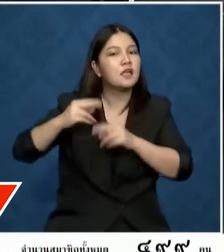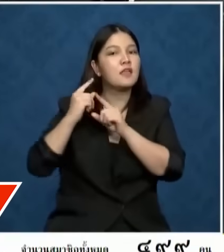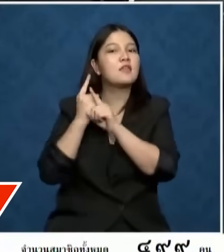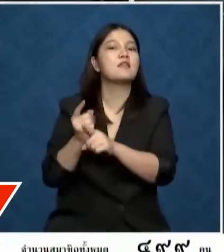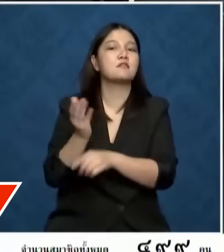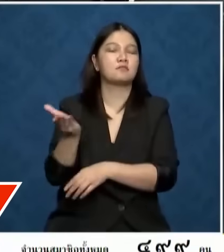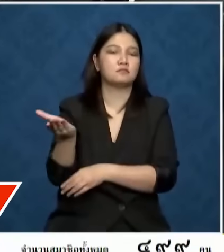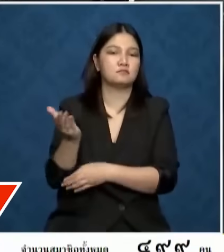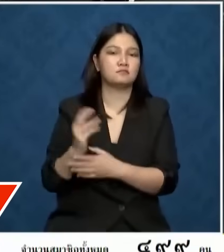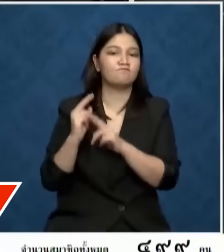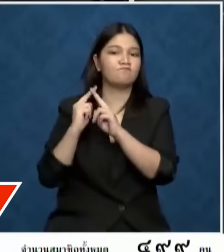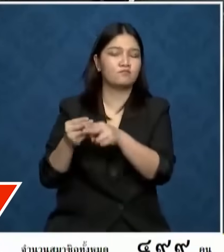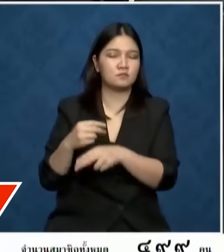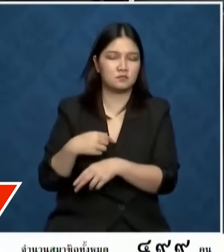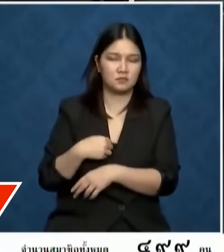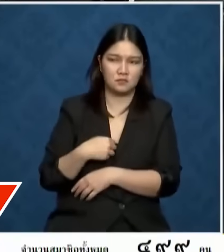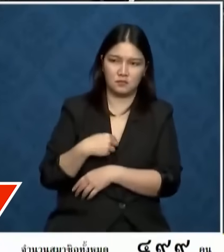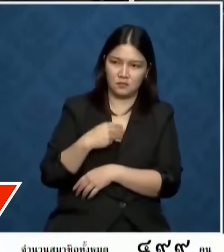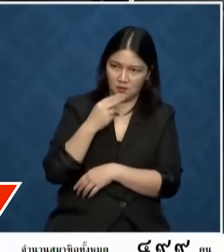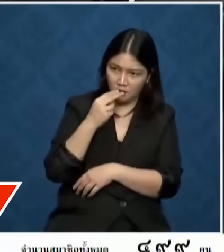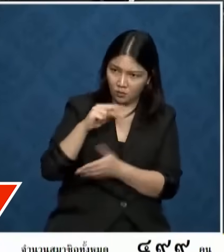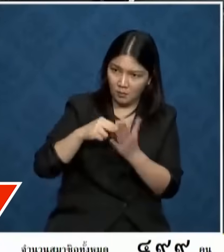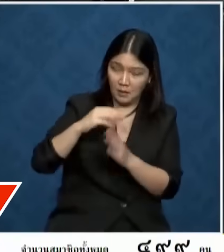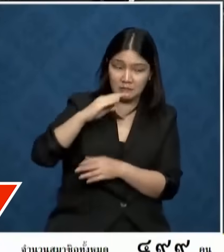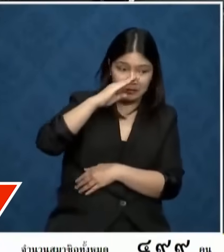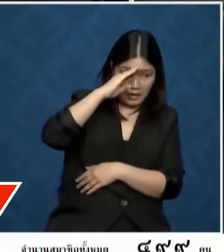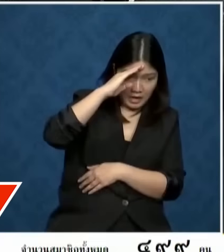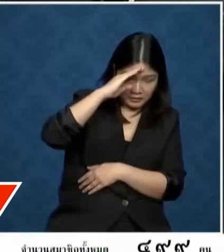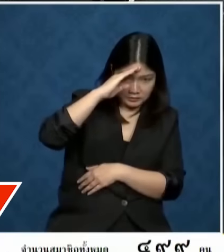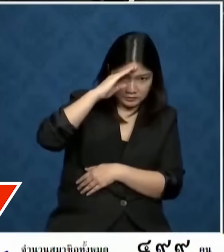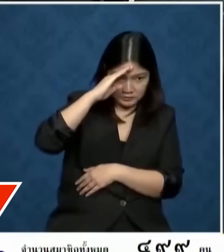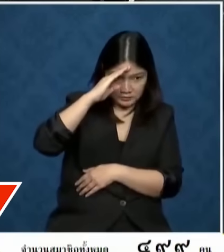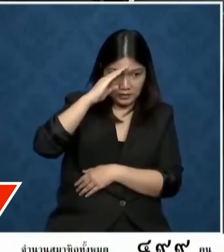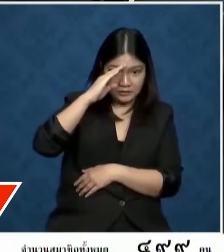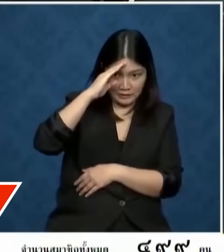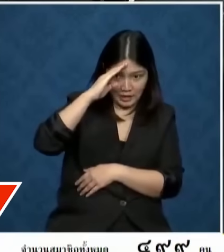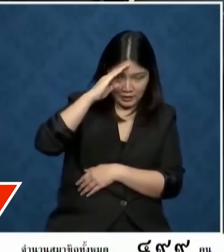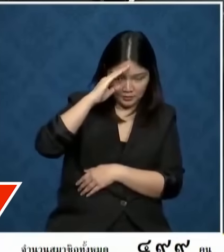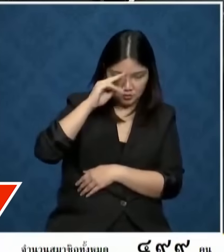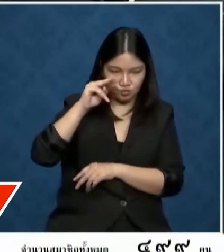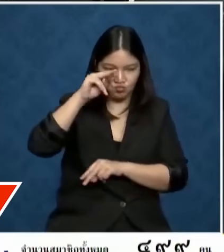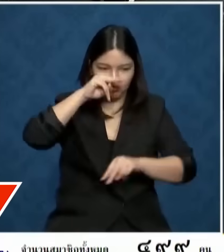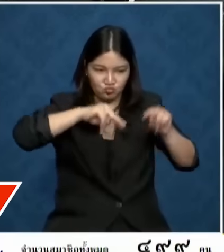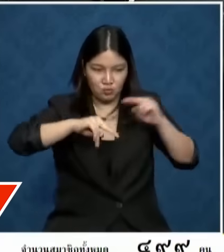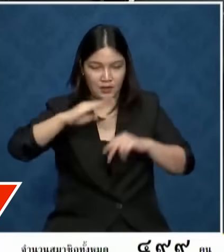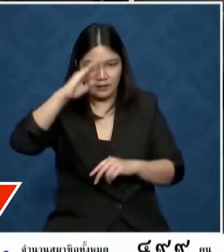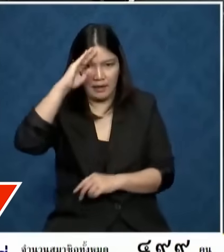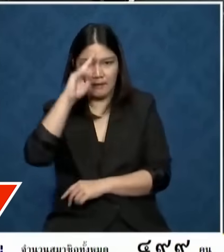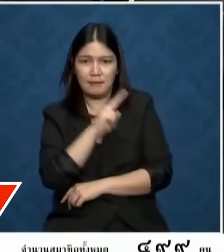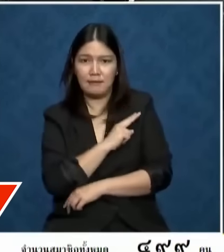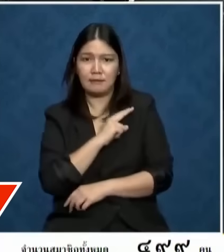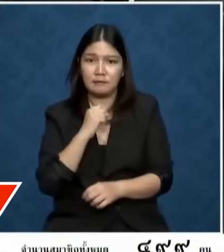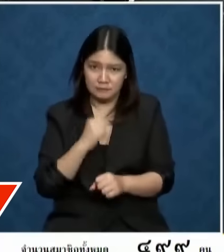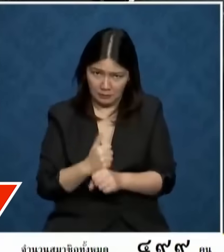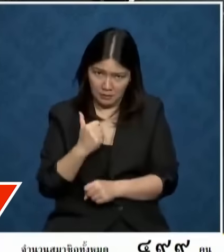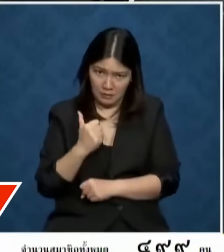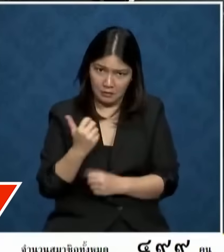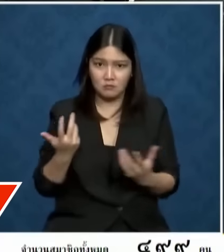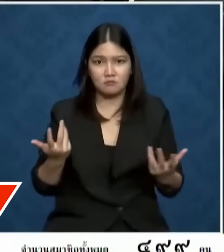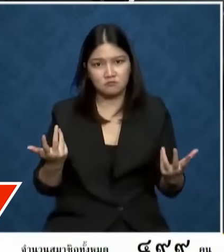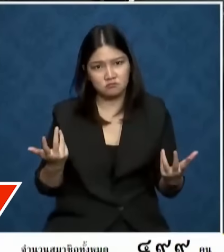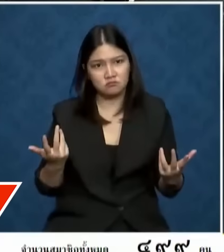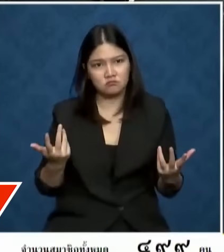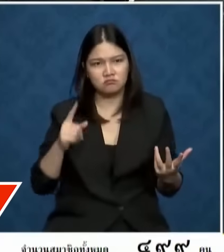ธรรมนูญผมถามว่าถ้าทหารตรวจสอบทหารกันเองแบบนี้ก็เข้าอีอเดิมครับเป็นการที่ใช้